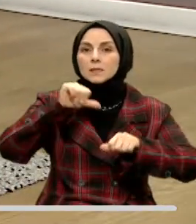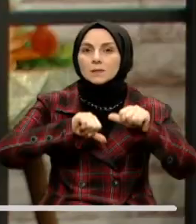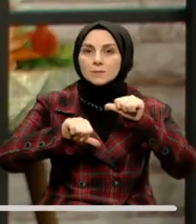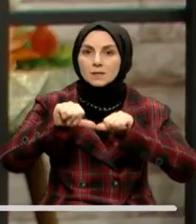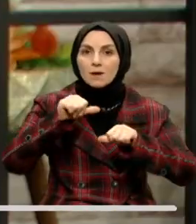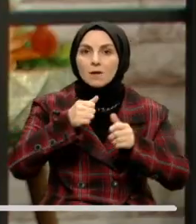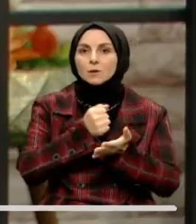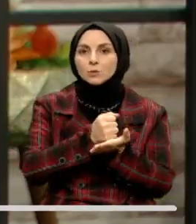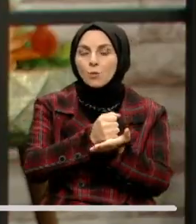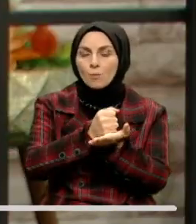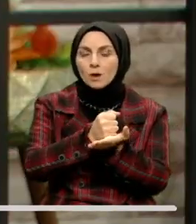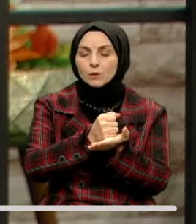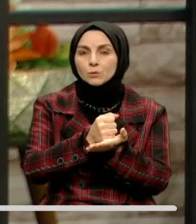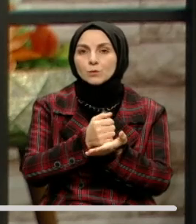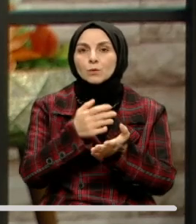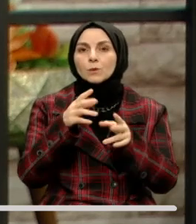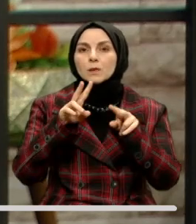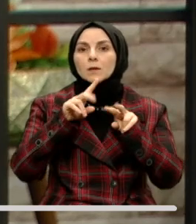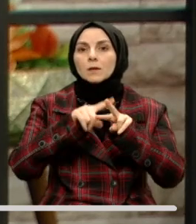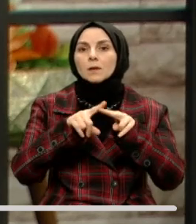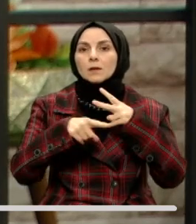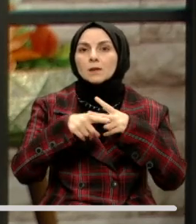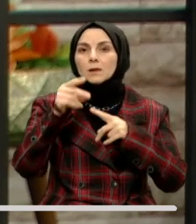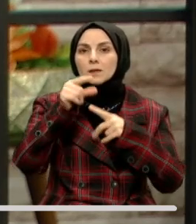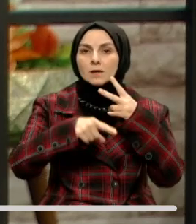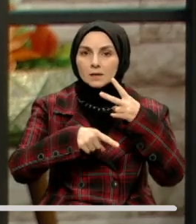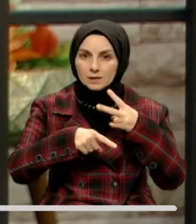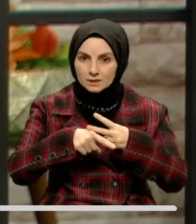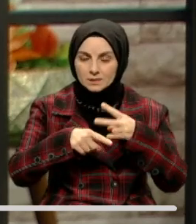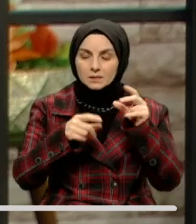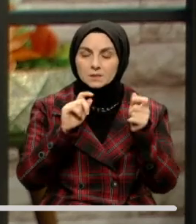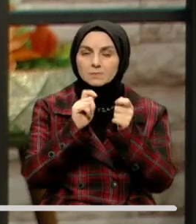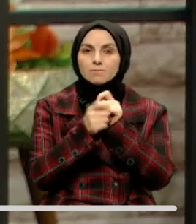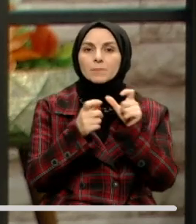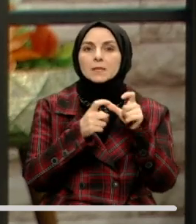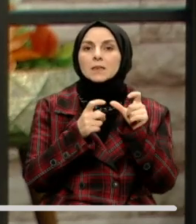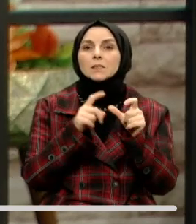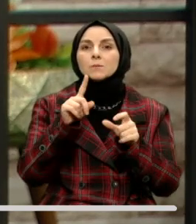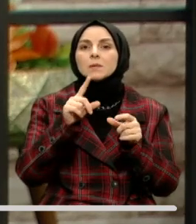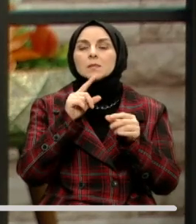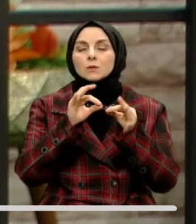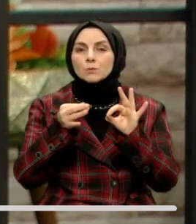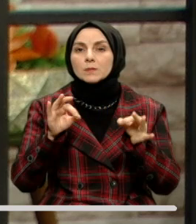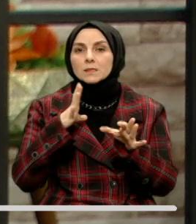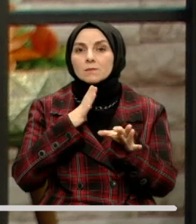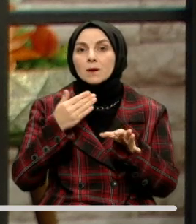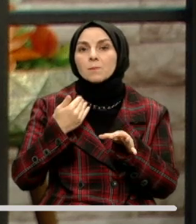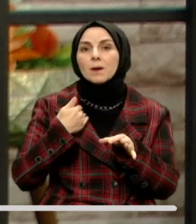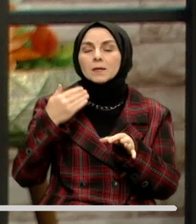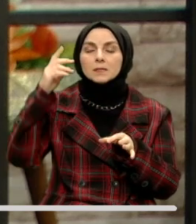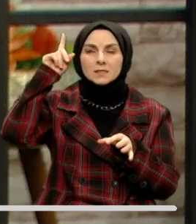Doktor Aziz Sancar'ın bir sözü var. Ben zekaya inanmıyorum diyor. Oradaki farkı oluşturan